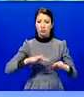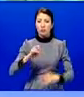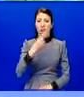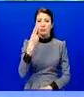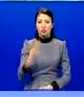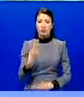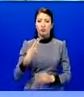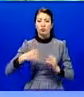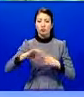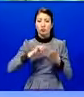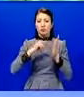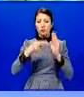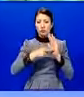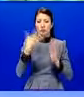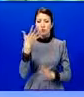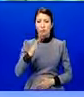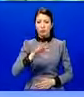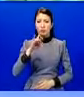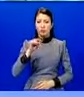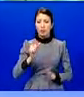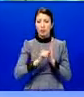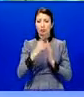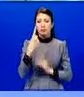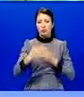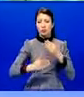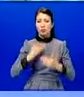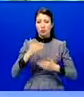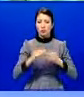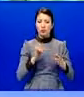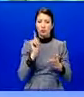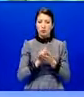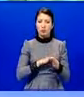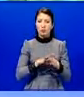институционалдық реформасындағы 61-ші қадам міндеттерін орындау үшін іске асып отыр.